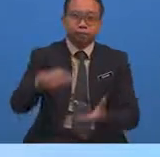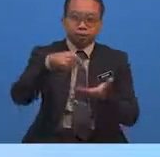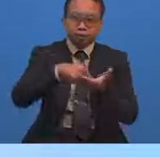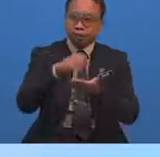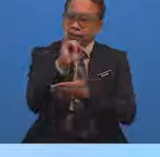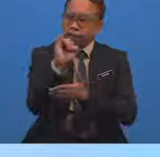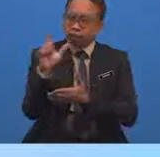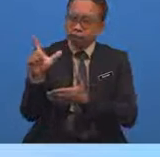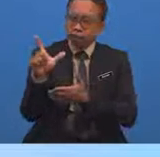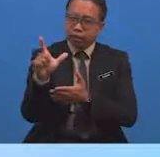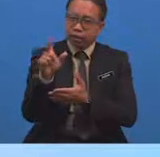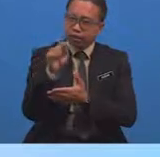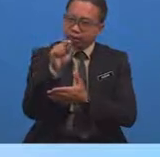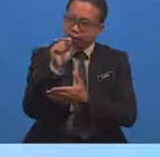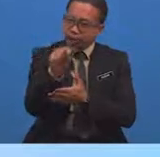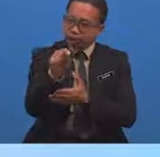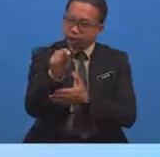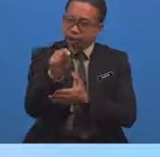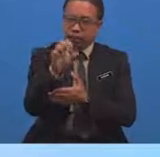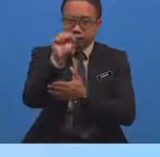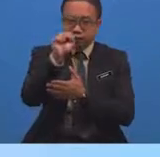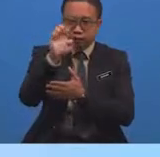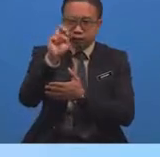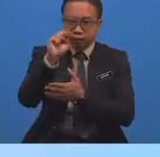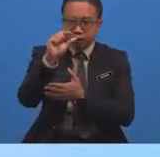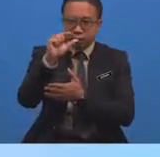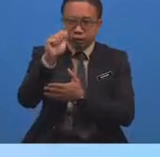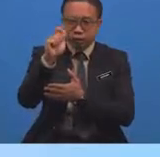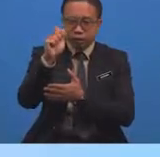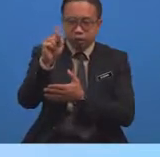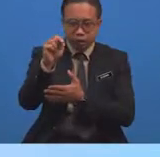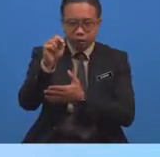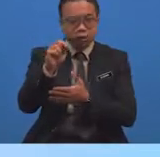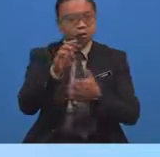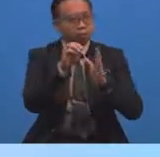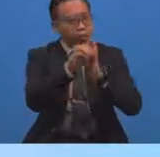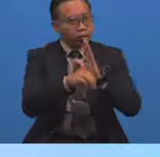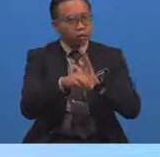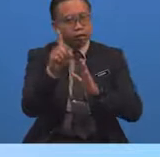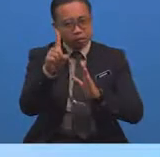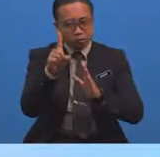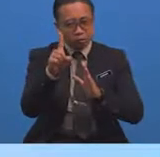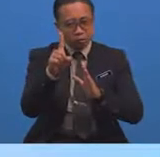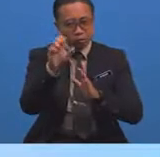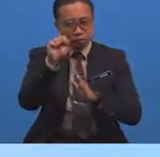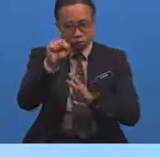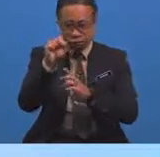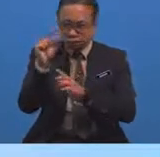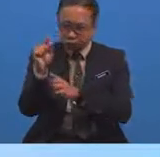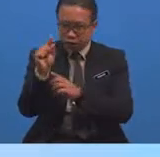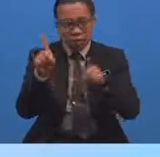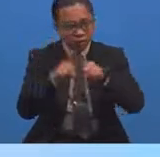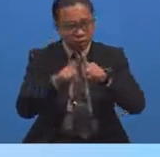ialah Tandes sengatan Mini satu sendatan bersamaan satu